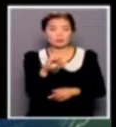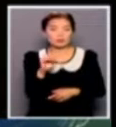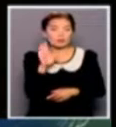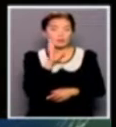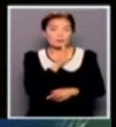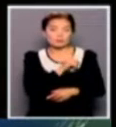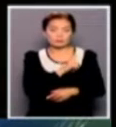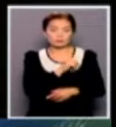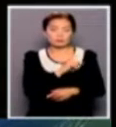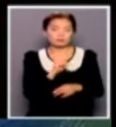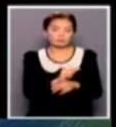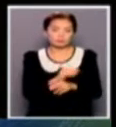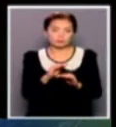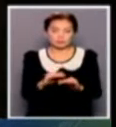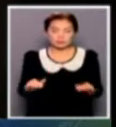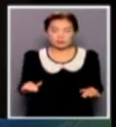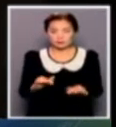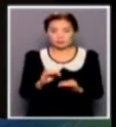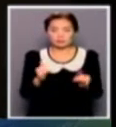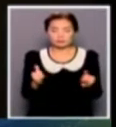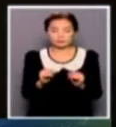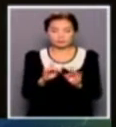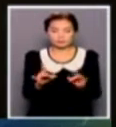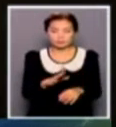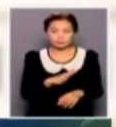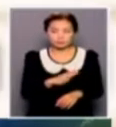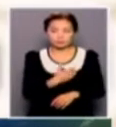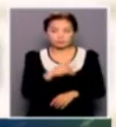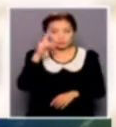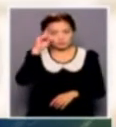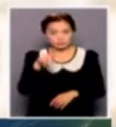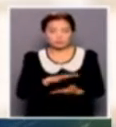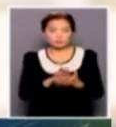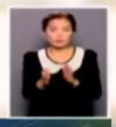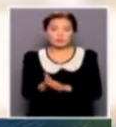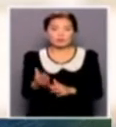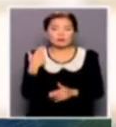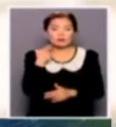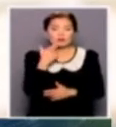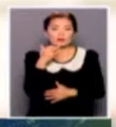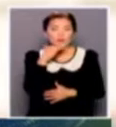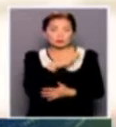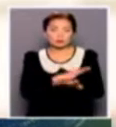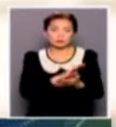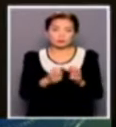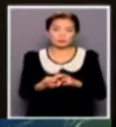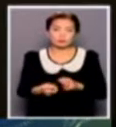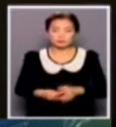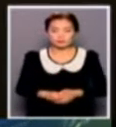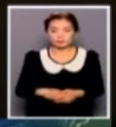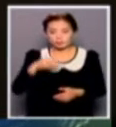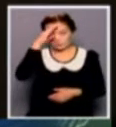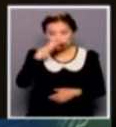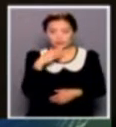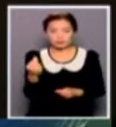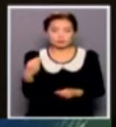ребенка, который растет без отца, дала интервью нашему телеканалу. Она хорошо понимает тех, кто сталкивался с такими трудностями, потому что